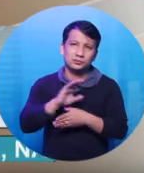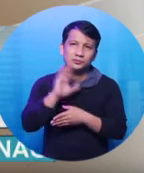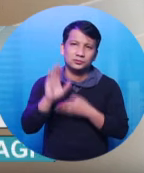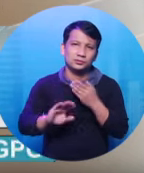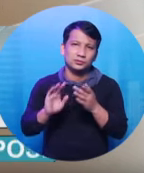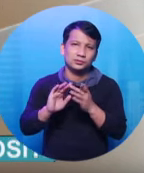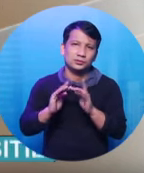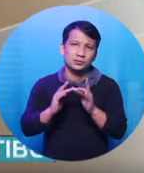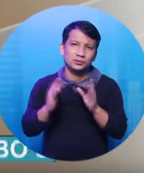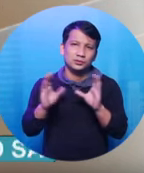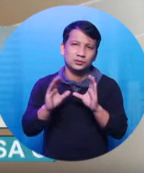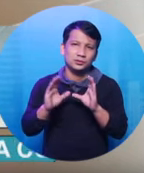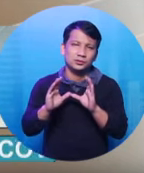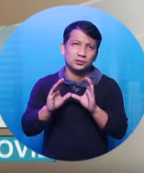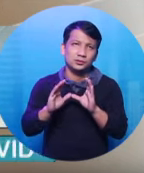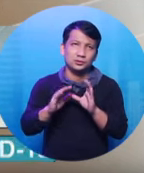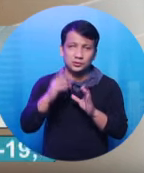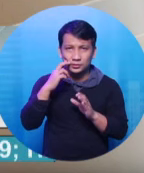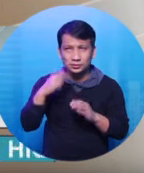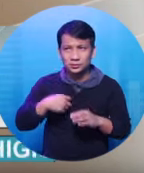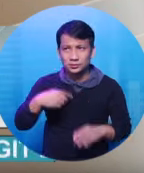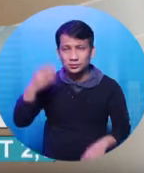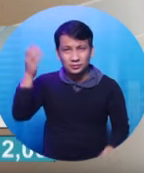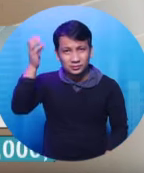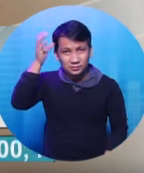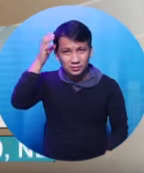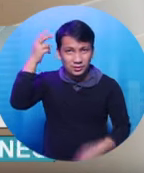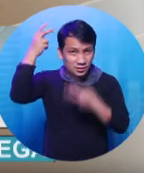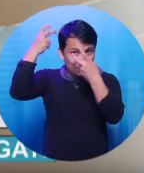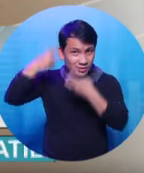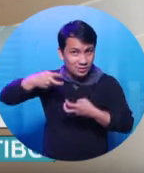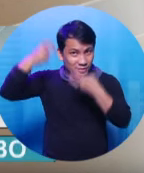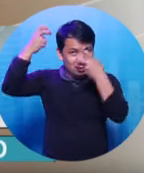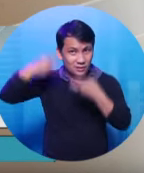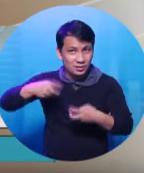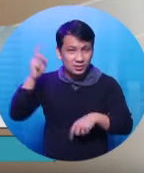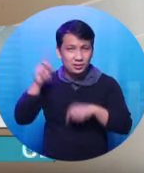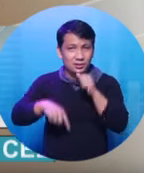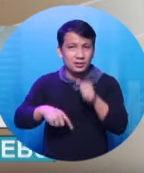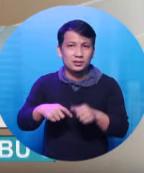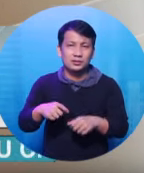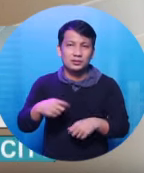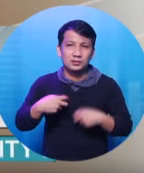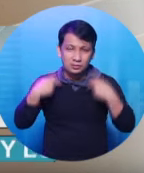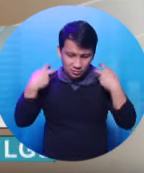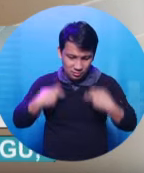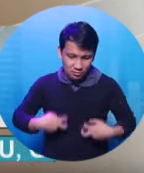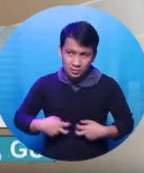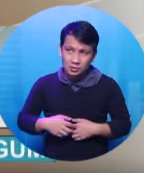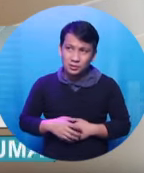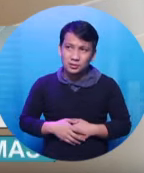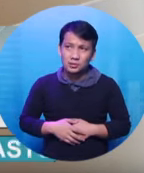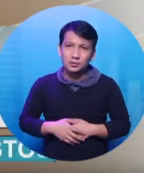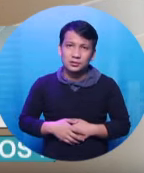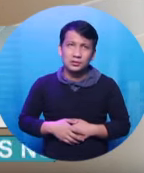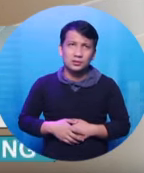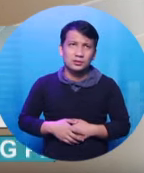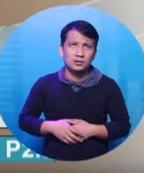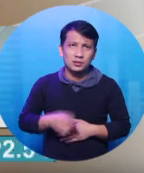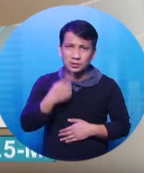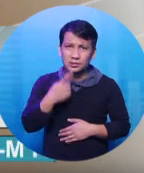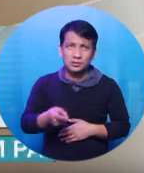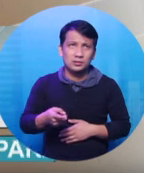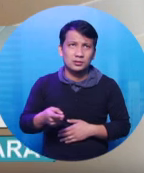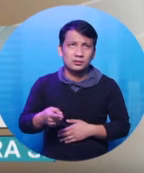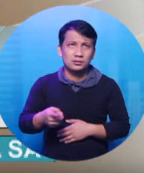kasi hindi pa po nasisiscan yung ulo ko po, tas hindi pa po ako na-extray kasi po may bali yata po yung katawan